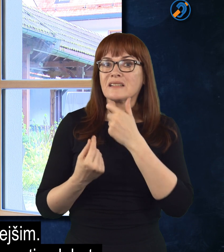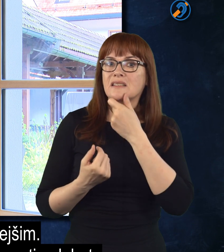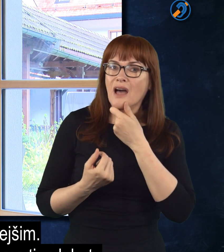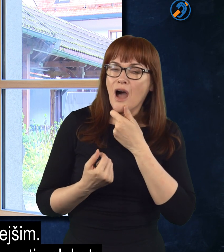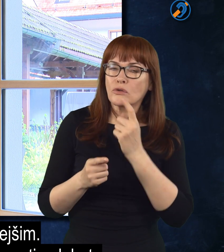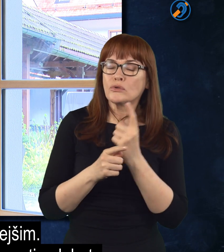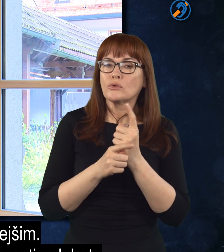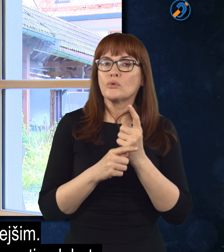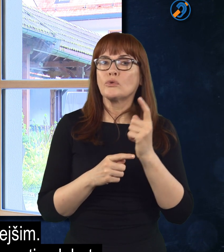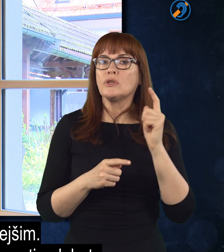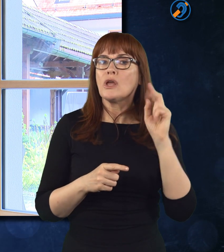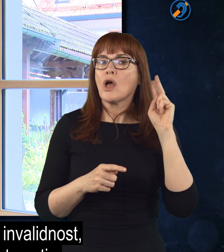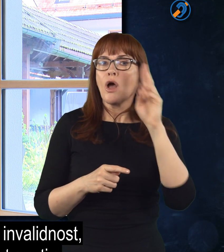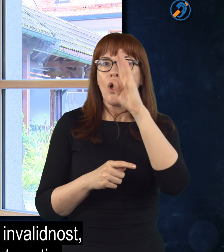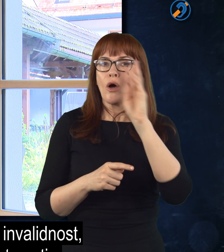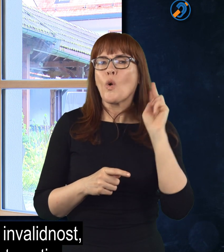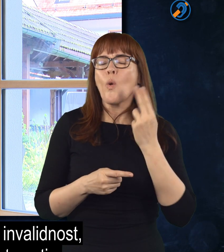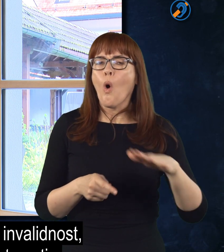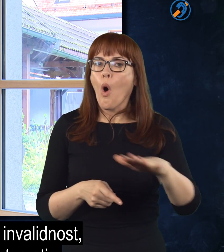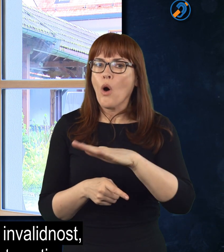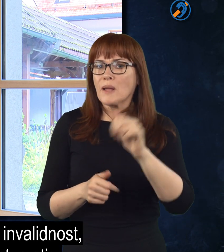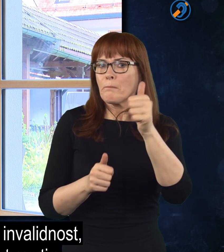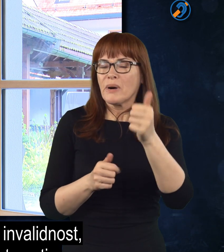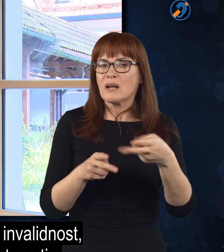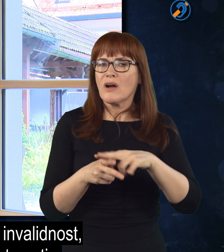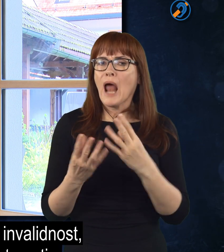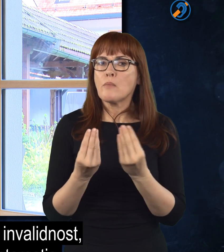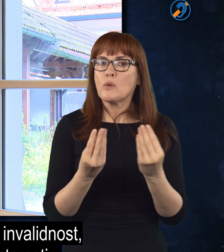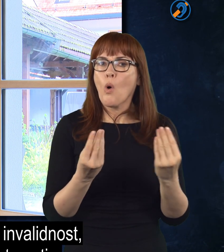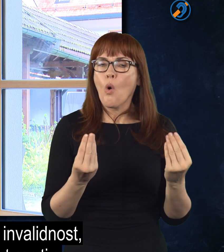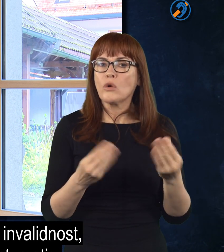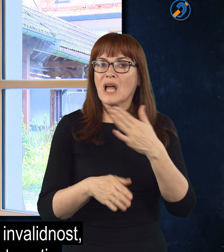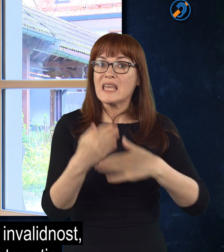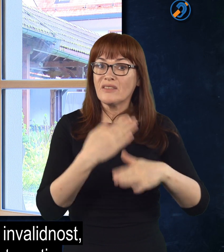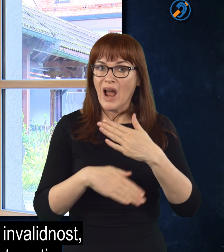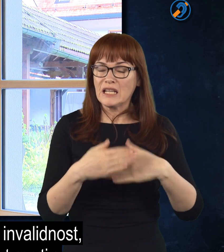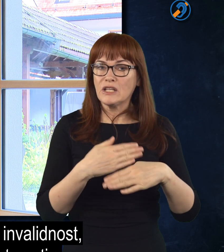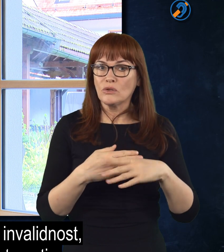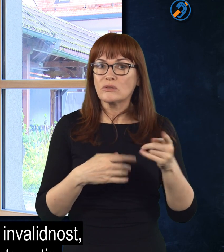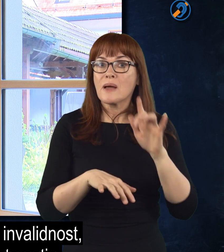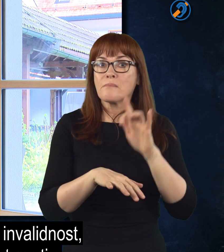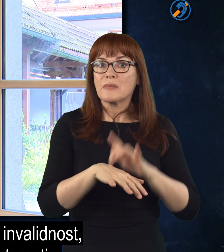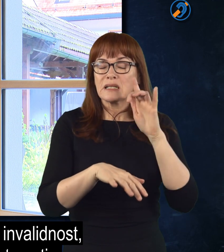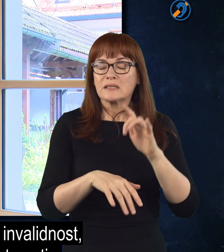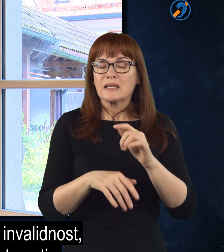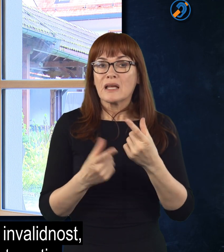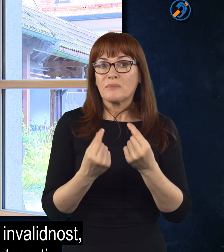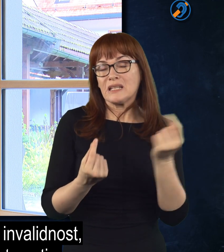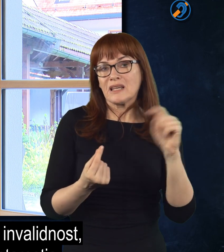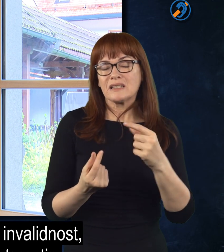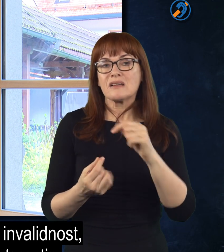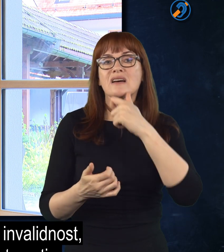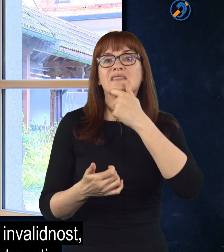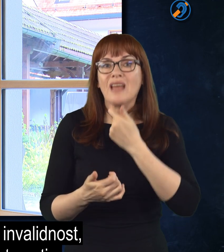za starostjo je gluhota prva, najbolj pogosta invalidnost, ki ga prizadene z